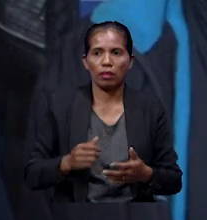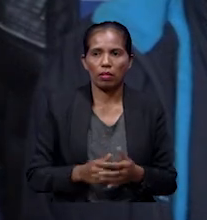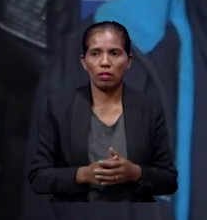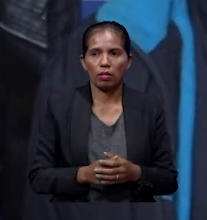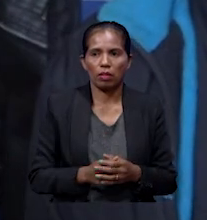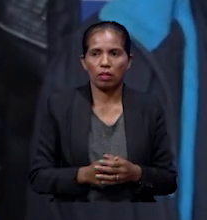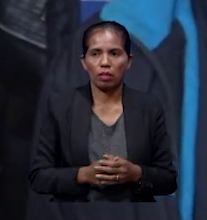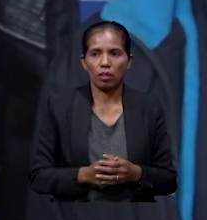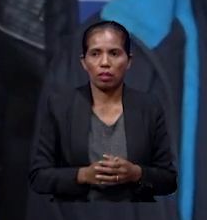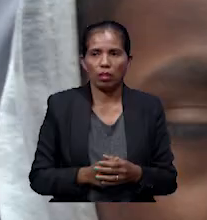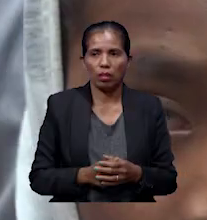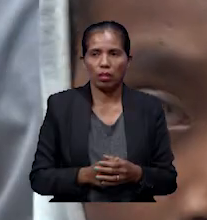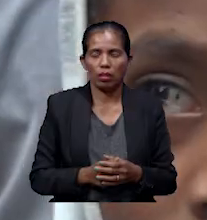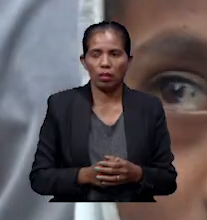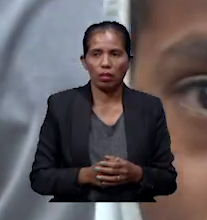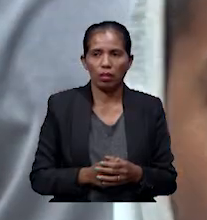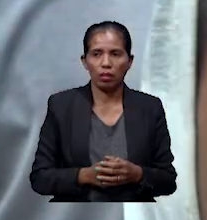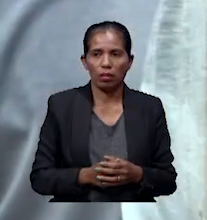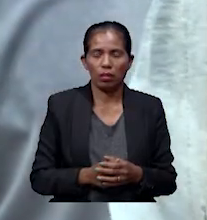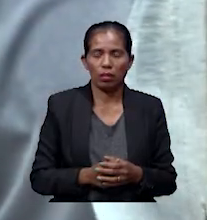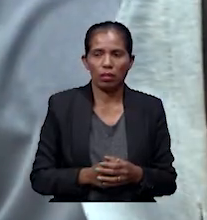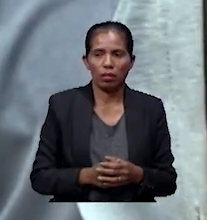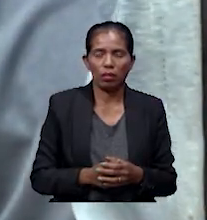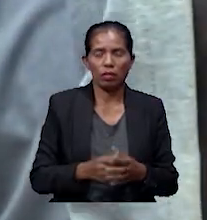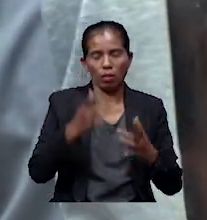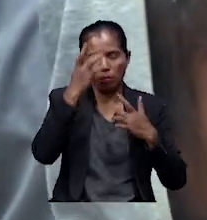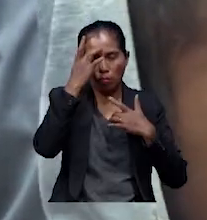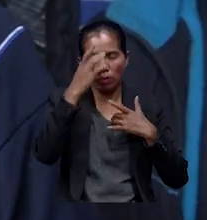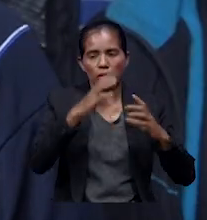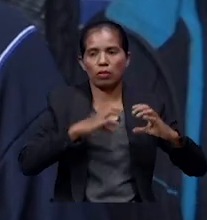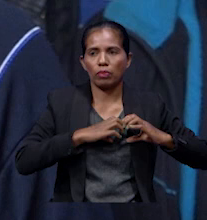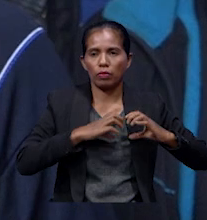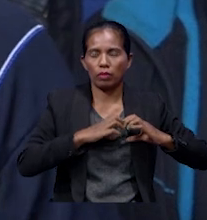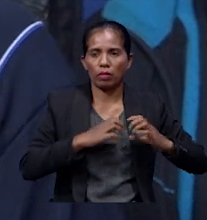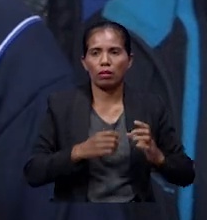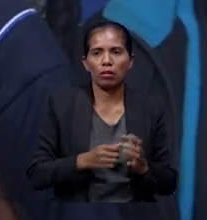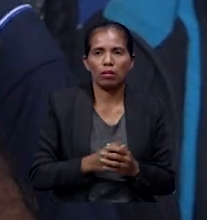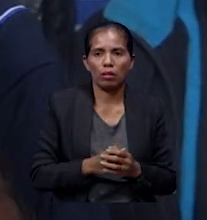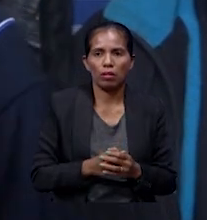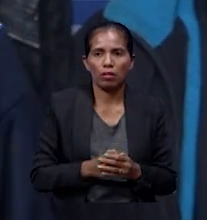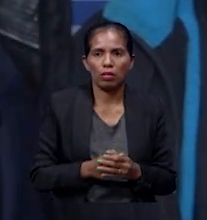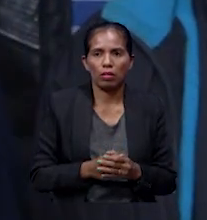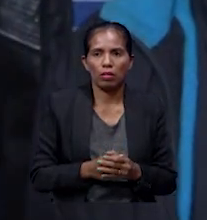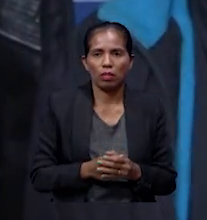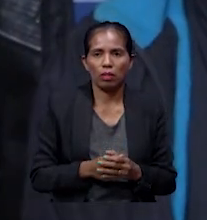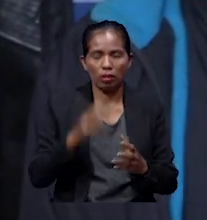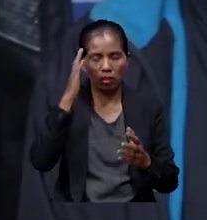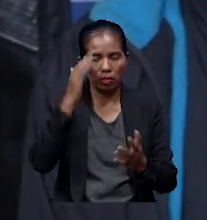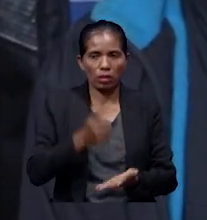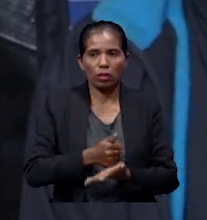saudoso etan moras fua moras fua atu atende la